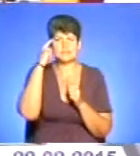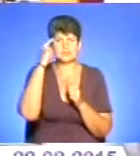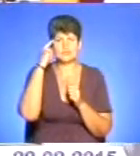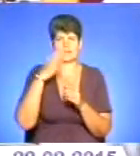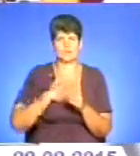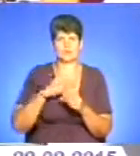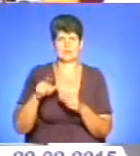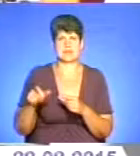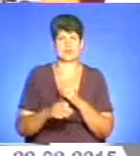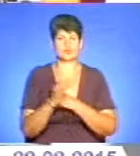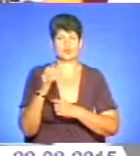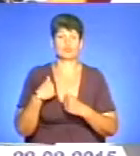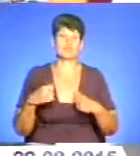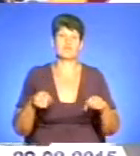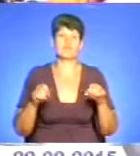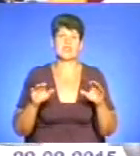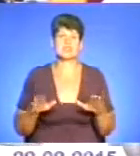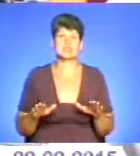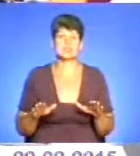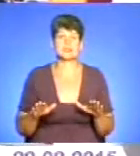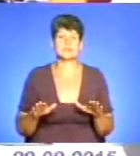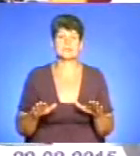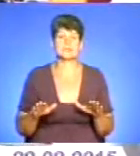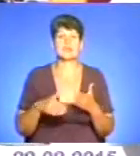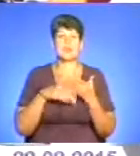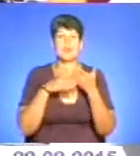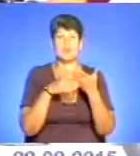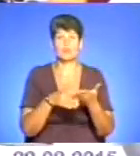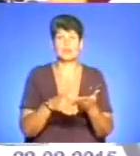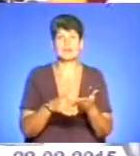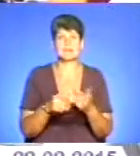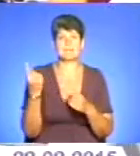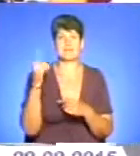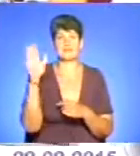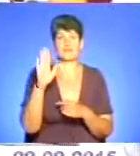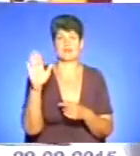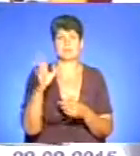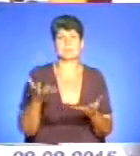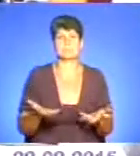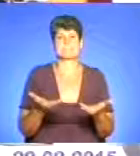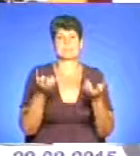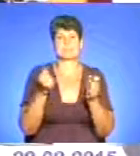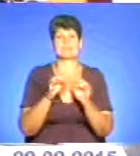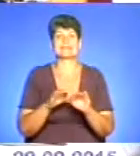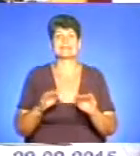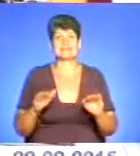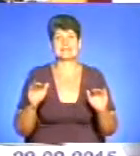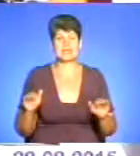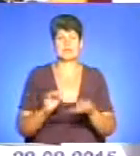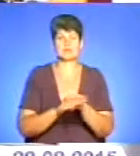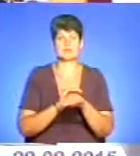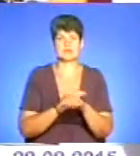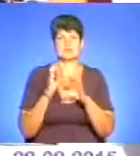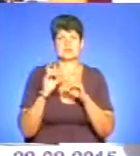на Сході. Тому ми вирішили і допомогти, і якраз на 1 вересня символічно підтримувати і дітей. Гуманітарний